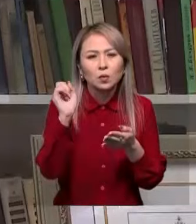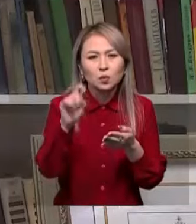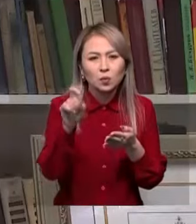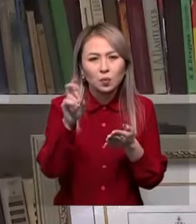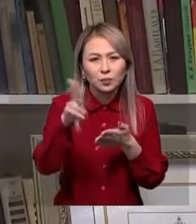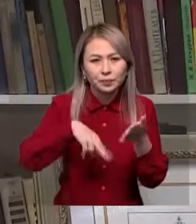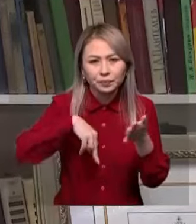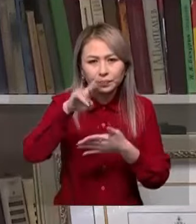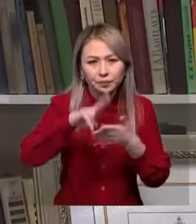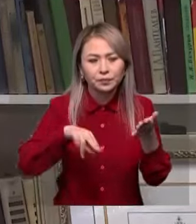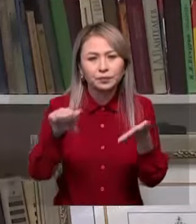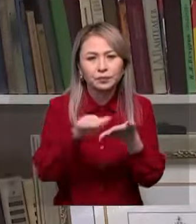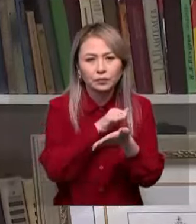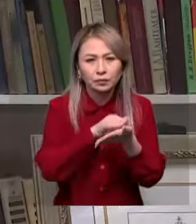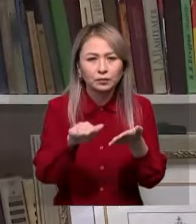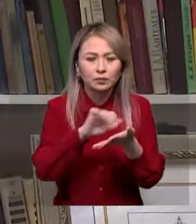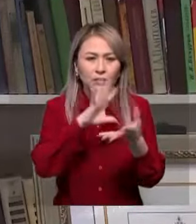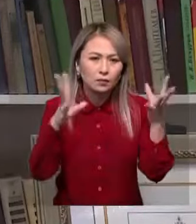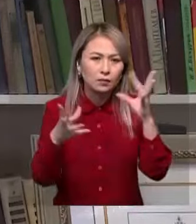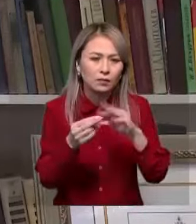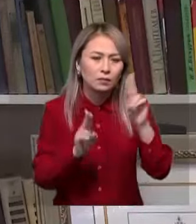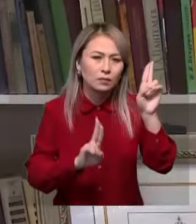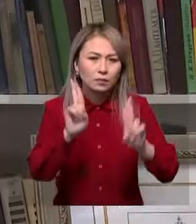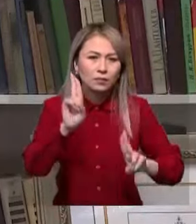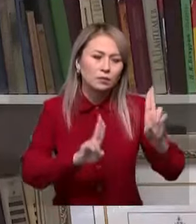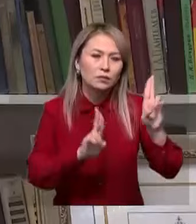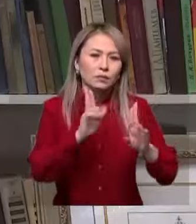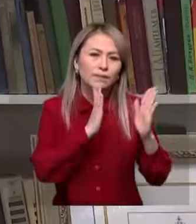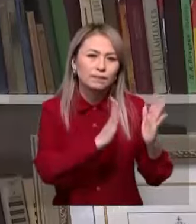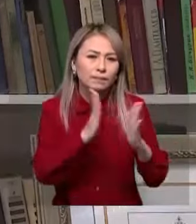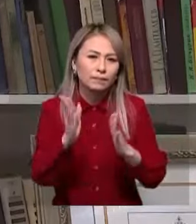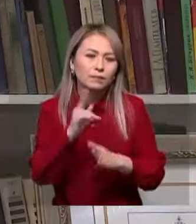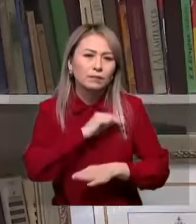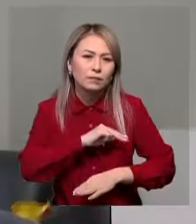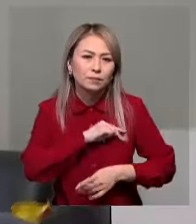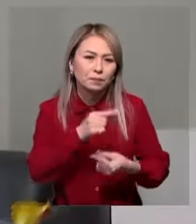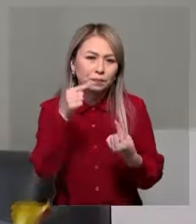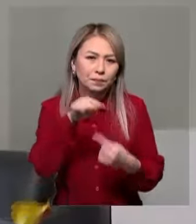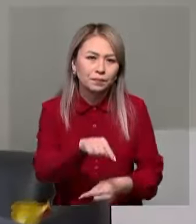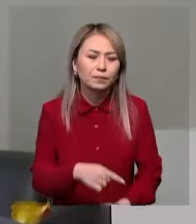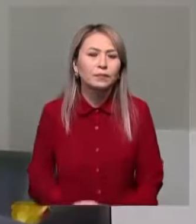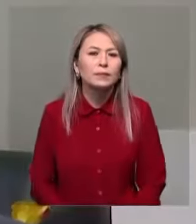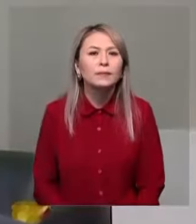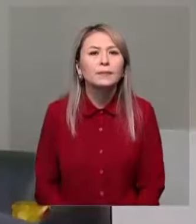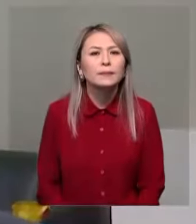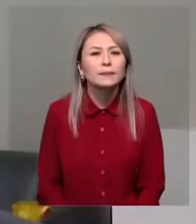қағазда жасалған сол себепті олардың дәстүрлі қалпына келді жұмысы соған лайық.